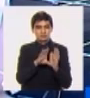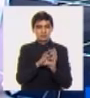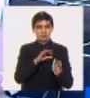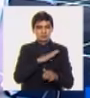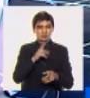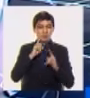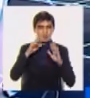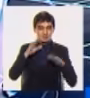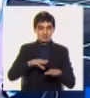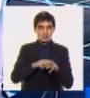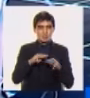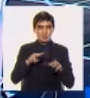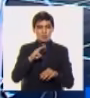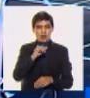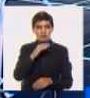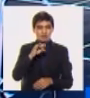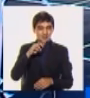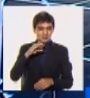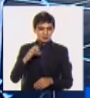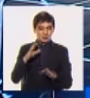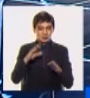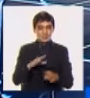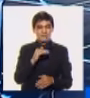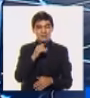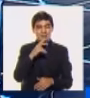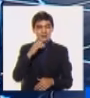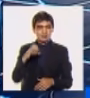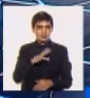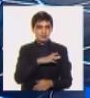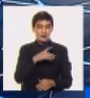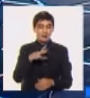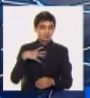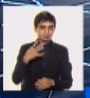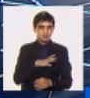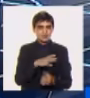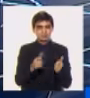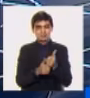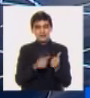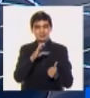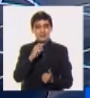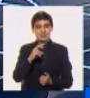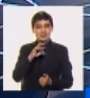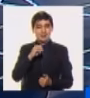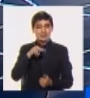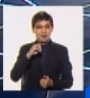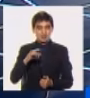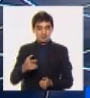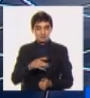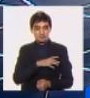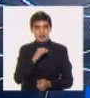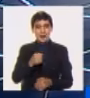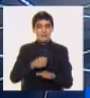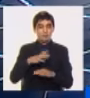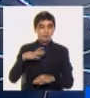заседании комитета мажилиса по финансам и бюджету ранее он занимал пост ответственного секретаря ведомства бывшего главу минфина